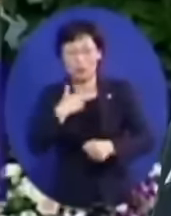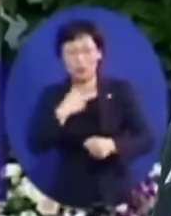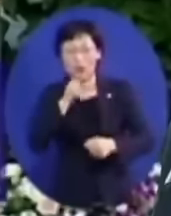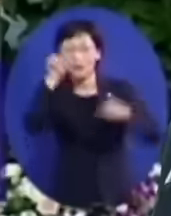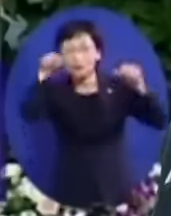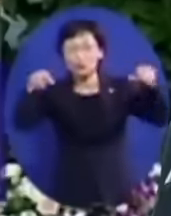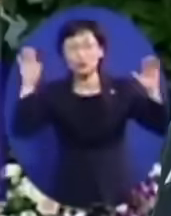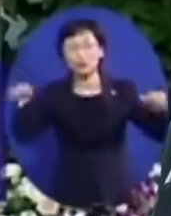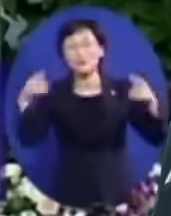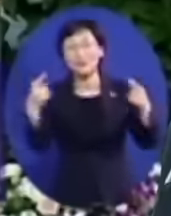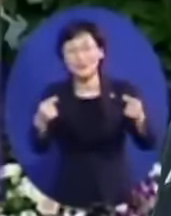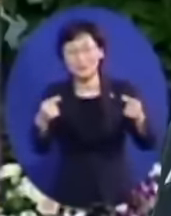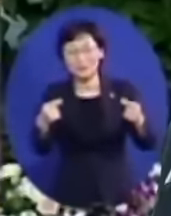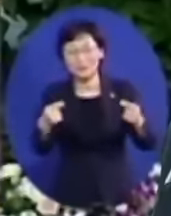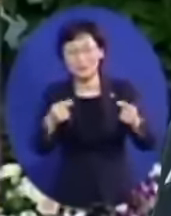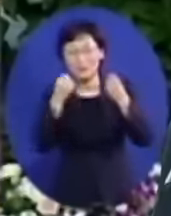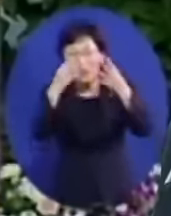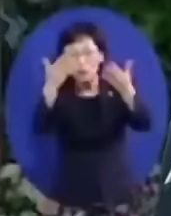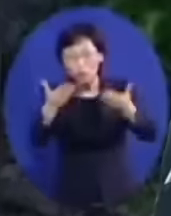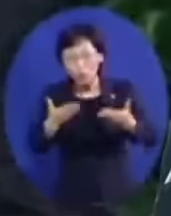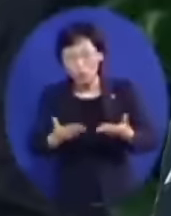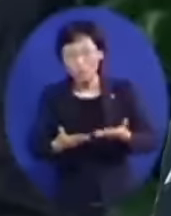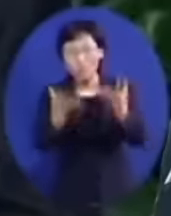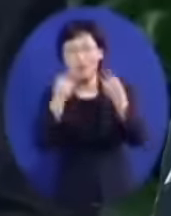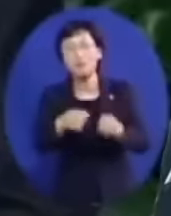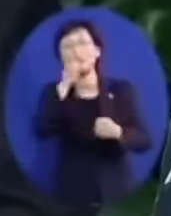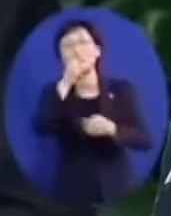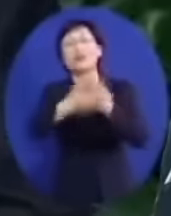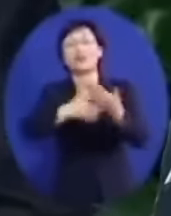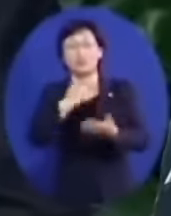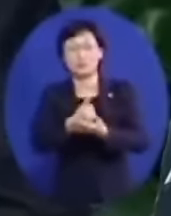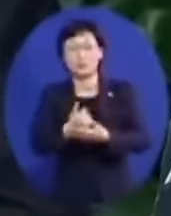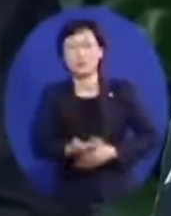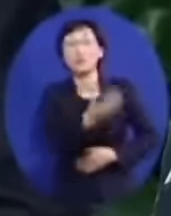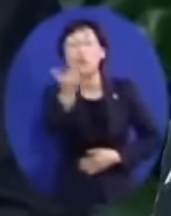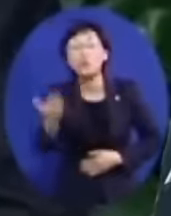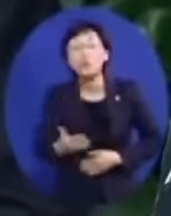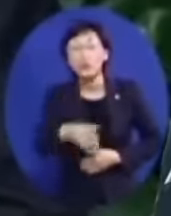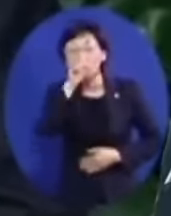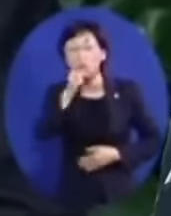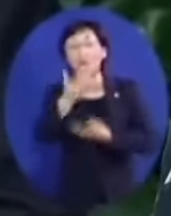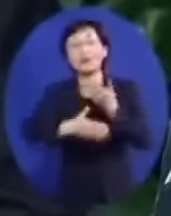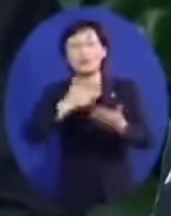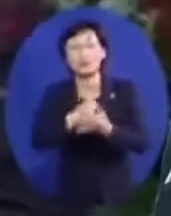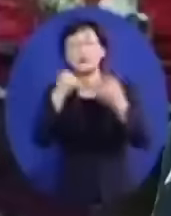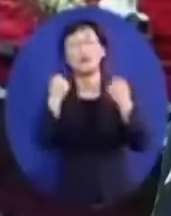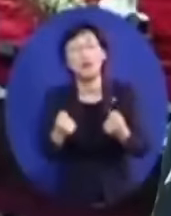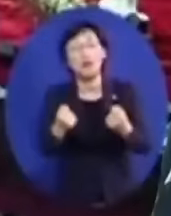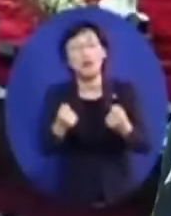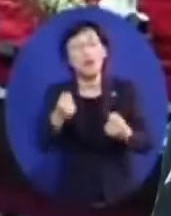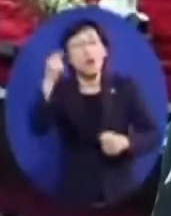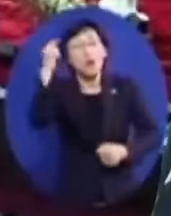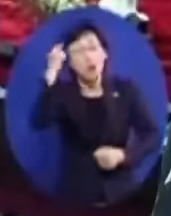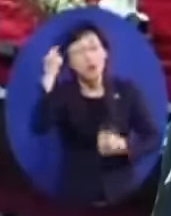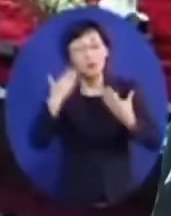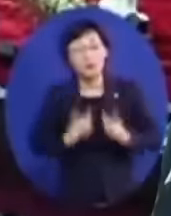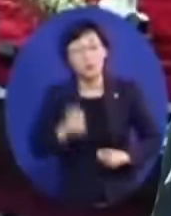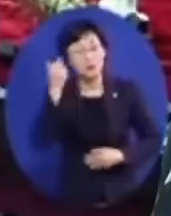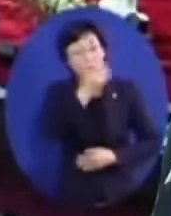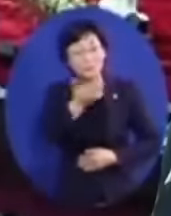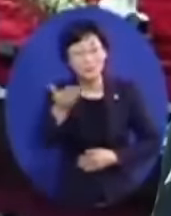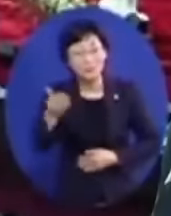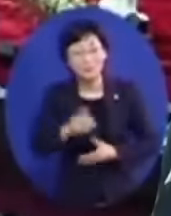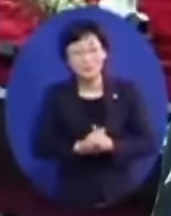새롭게 하시는도다. 얼마나 좋으신 하나님이신 것입니까? 여러분, 이런 좋은 하나님이 계시는데 우리가 왜 절망해야 되는